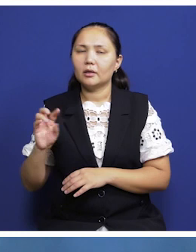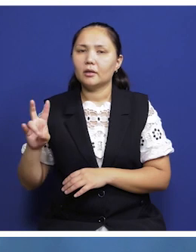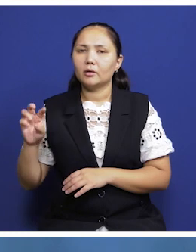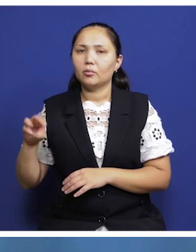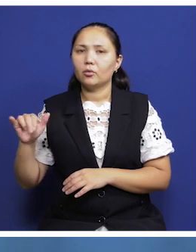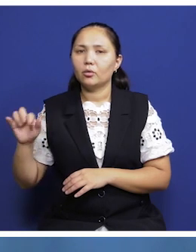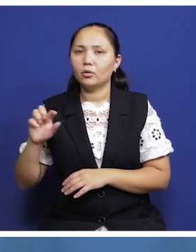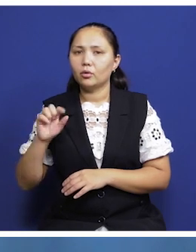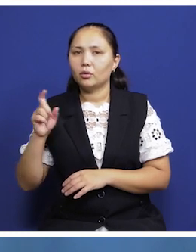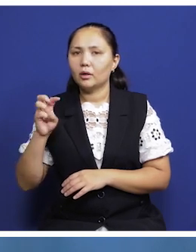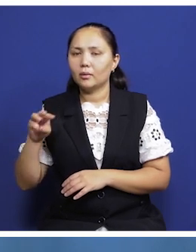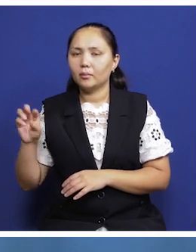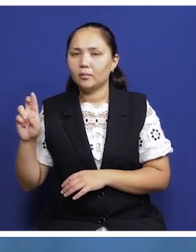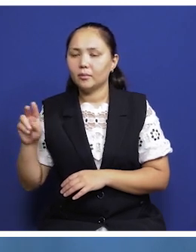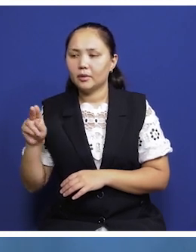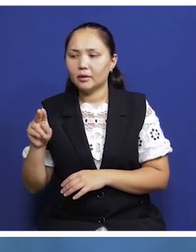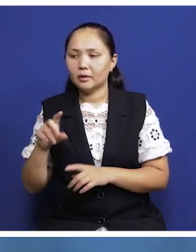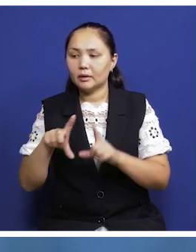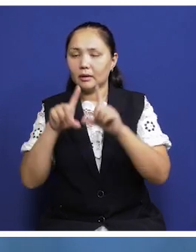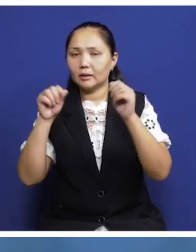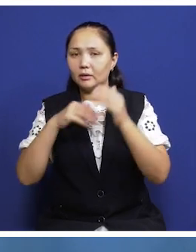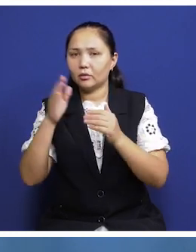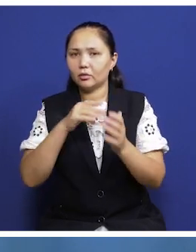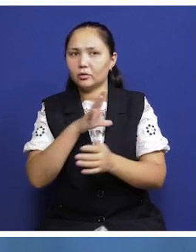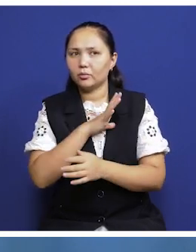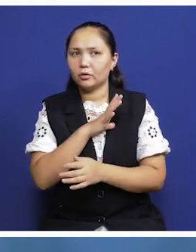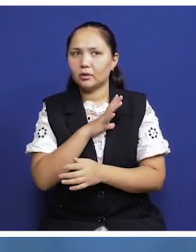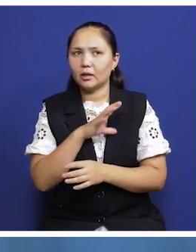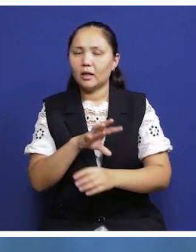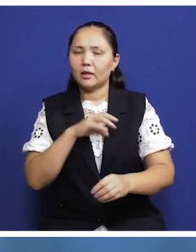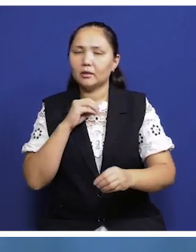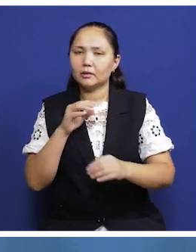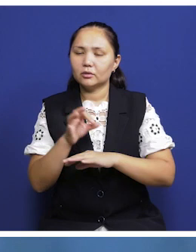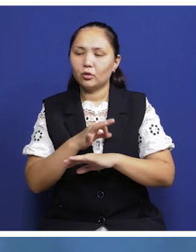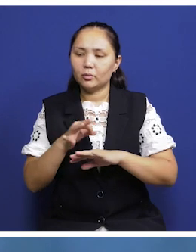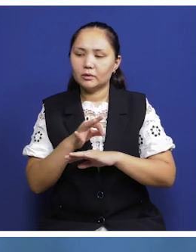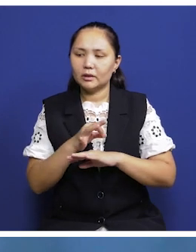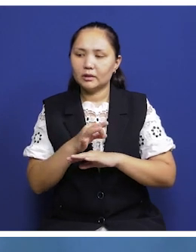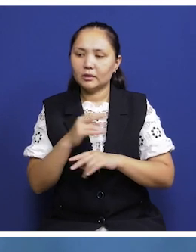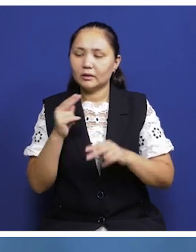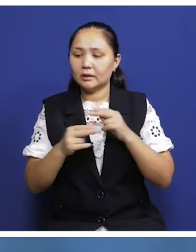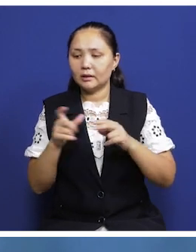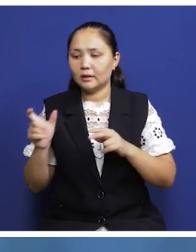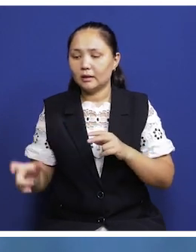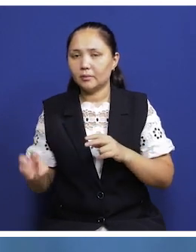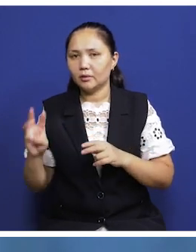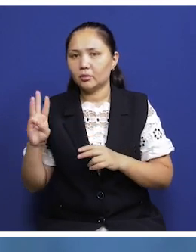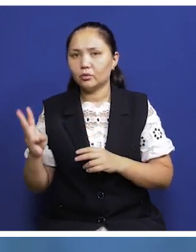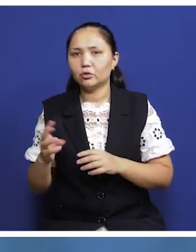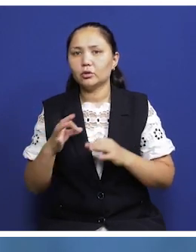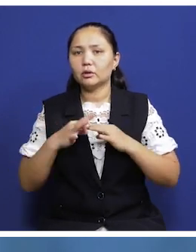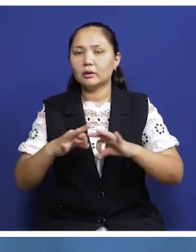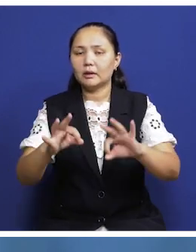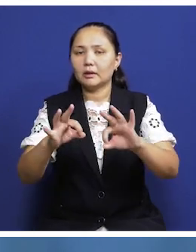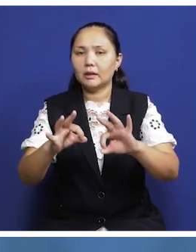6 медициналық пункт салынды. Ағымдағы жылы Шалғайдағы елді мекендерде демеушілер есебінен 3 жедел жәрдем көлігі беріліп